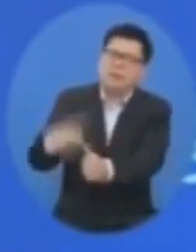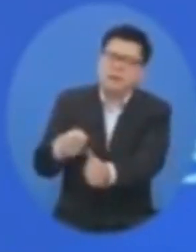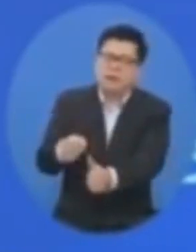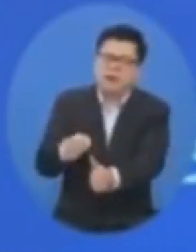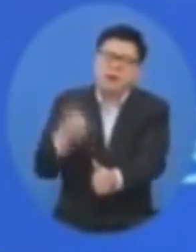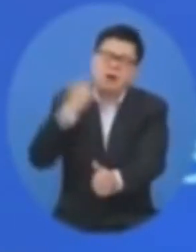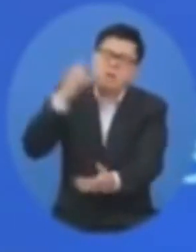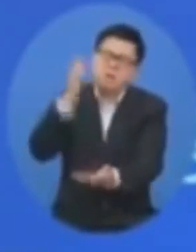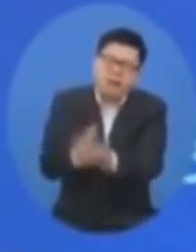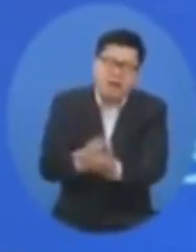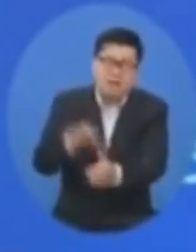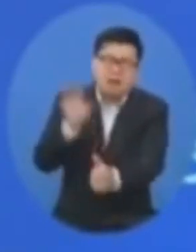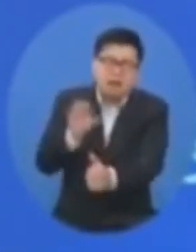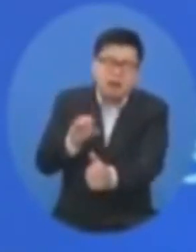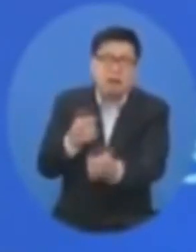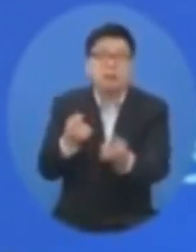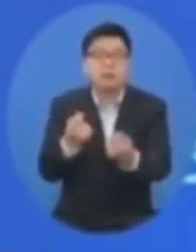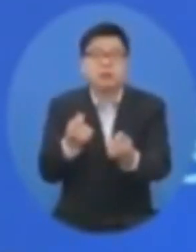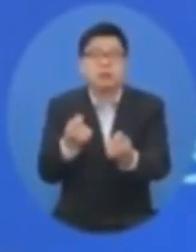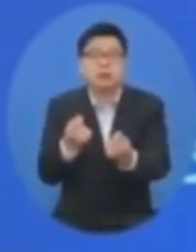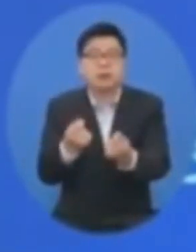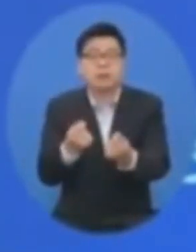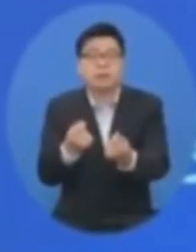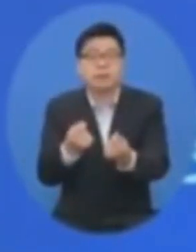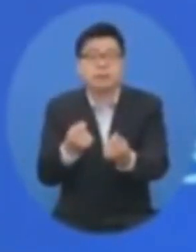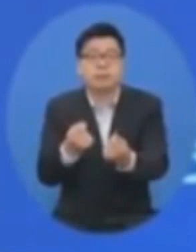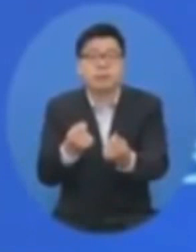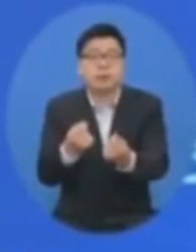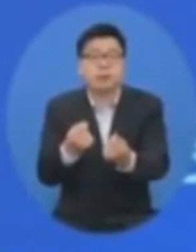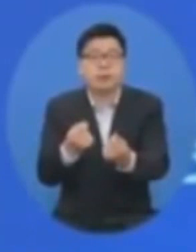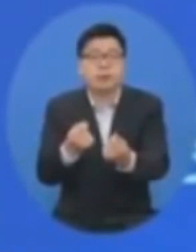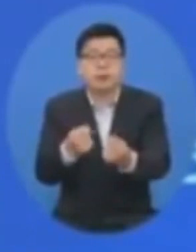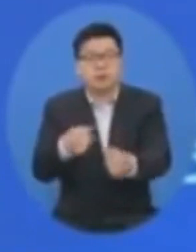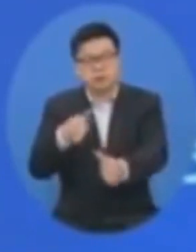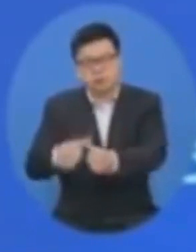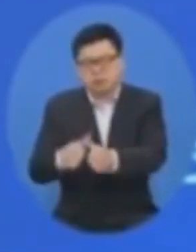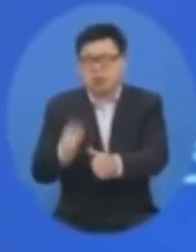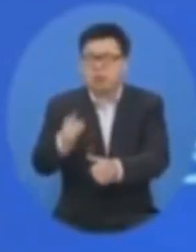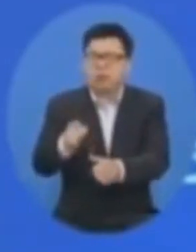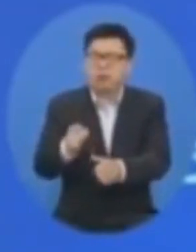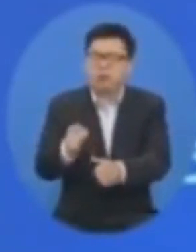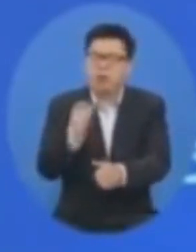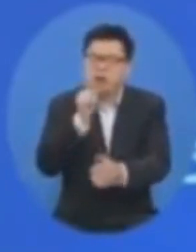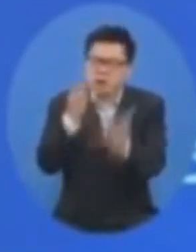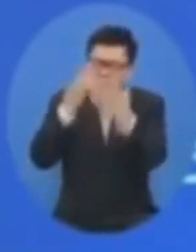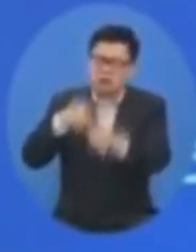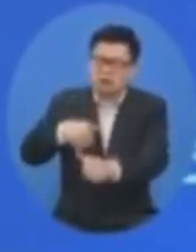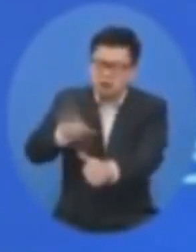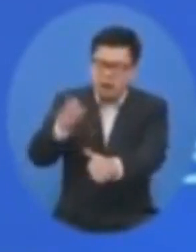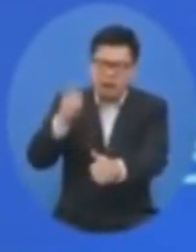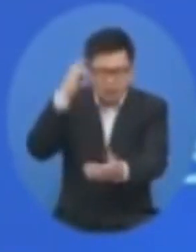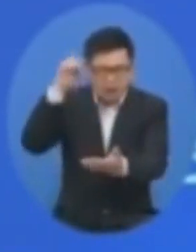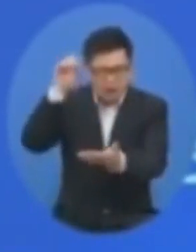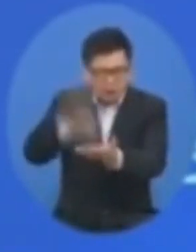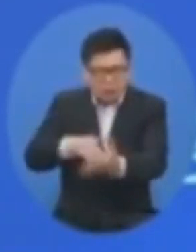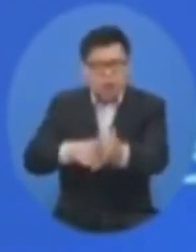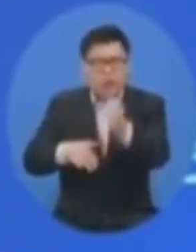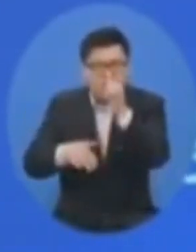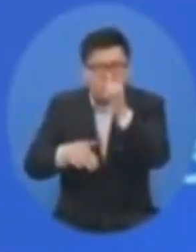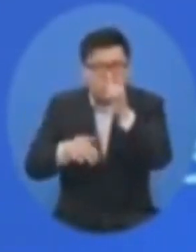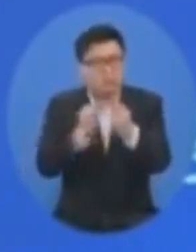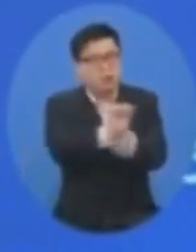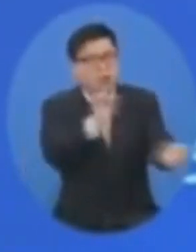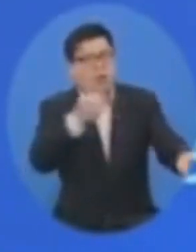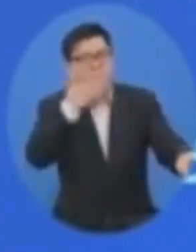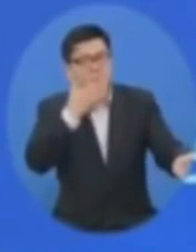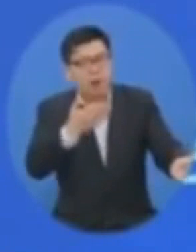결론을 내면서 재판 끝나고 난 뒤에 훈계를 하면서 너 실형 가라. 너 반성하고 있으니까 집행유예